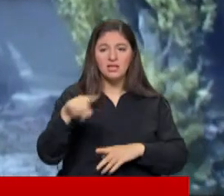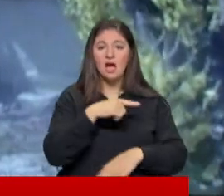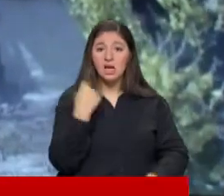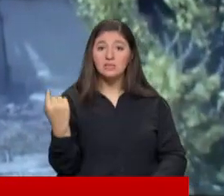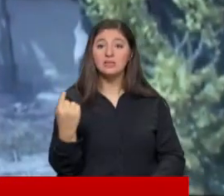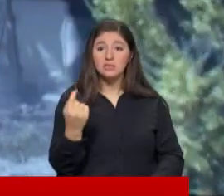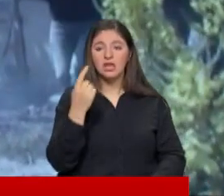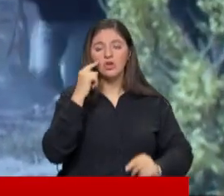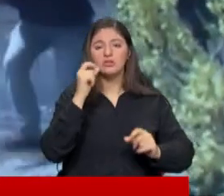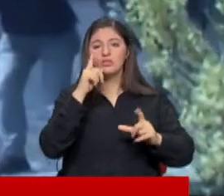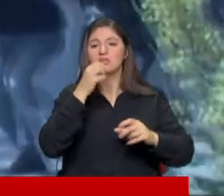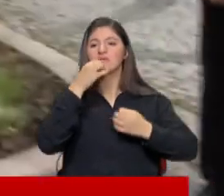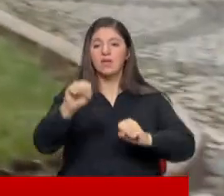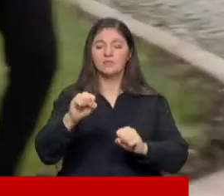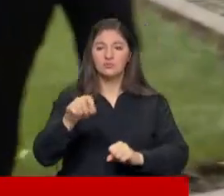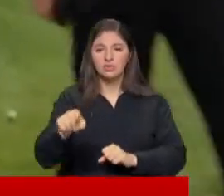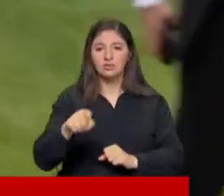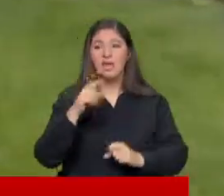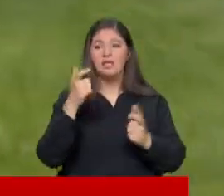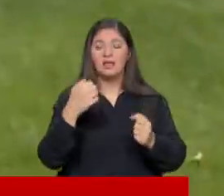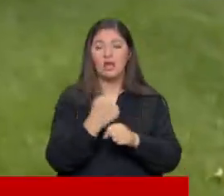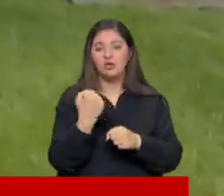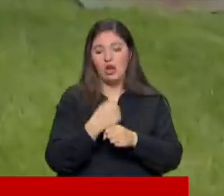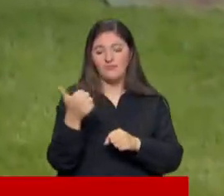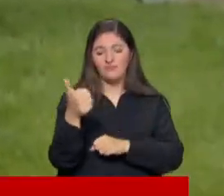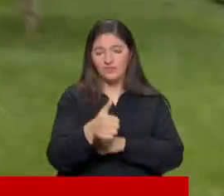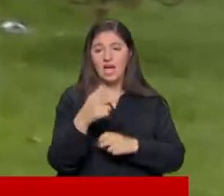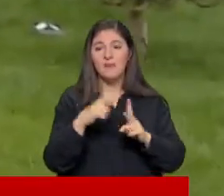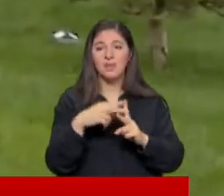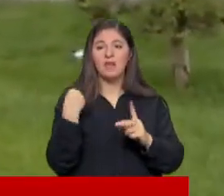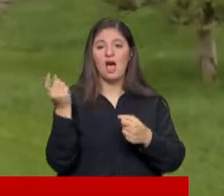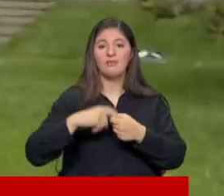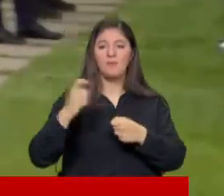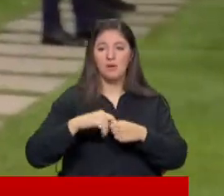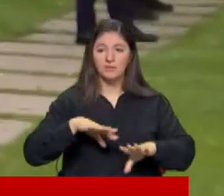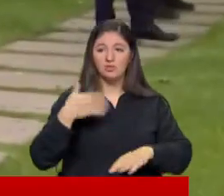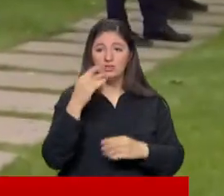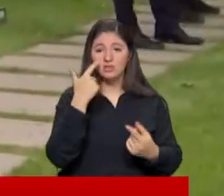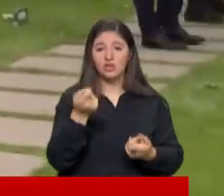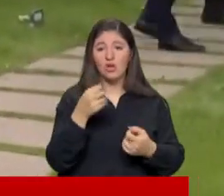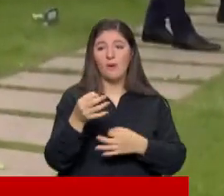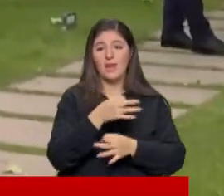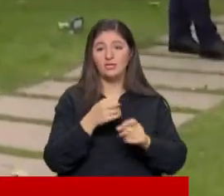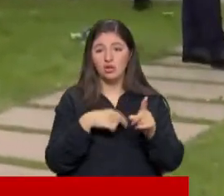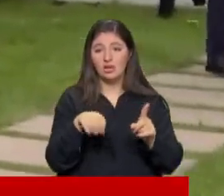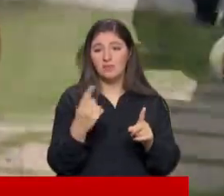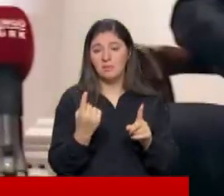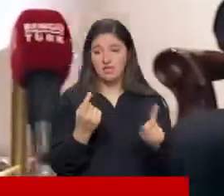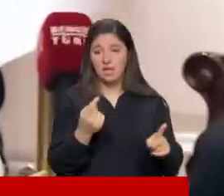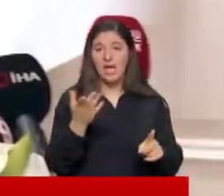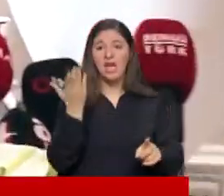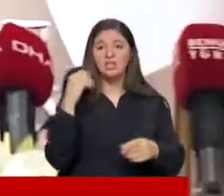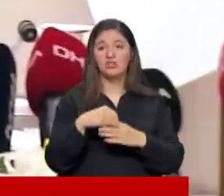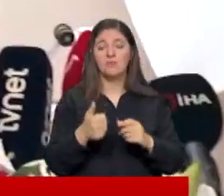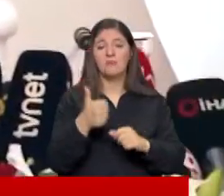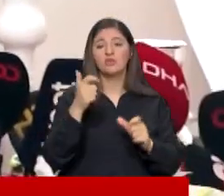asla göz açtırmayacak Ali Yerlikaya'nın göreve gelmesi emniyette Yeni atamalar sonrası en dikkat çeken operasyonlardan biriydi eski